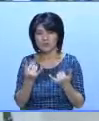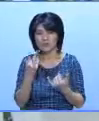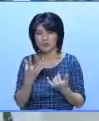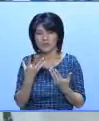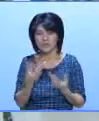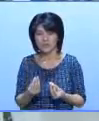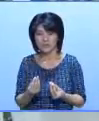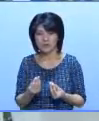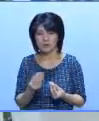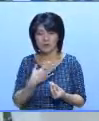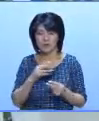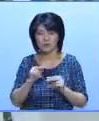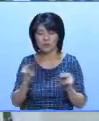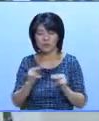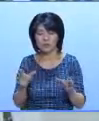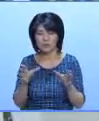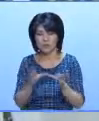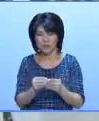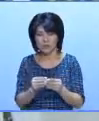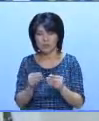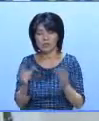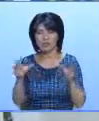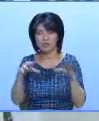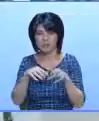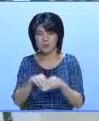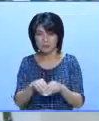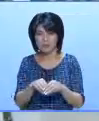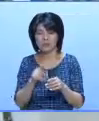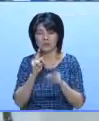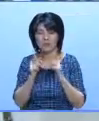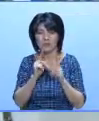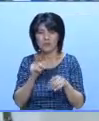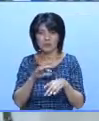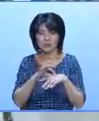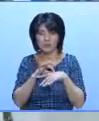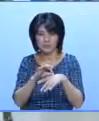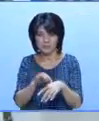біз мұғалімдермен жиналып талқылаймыз және де